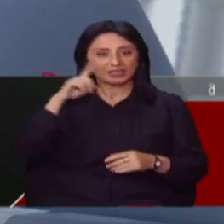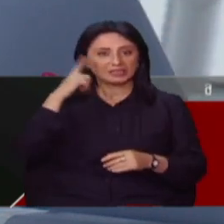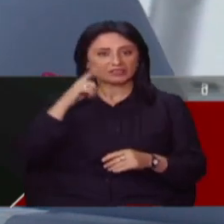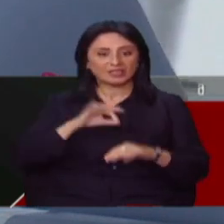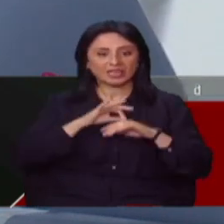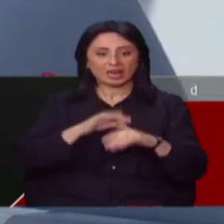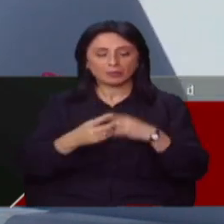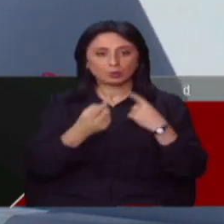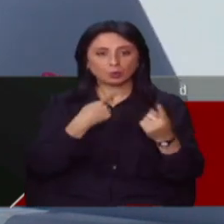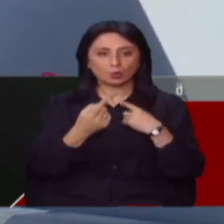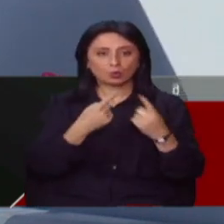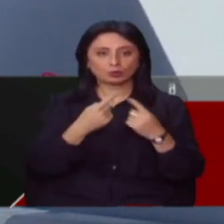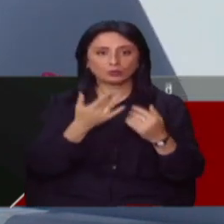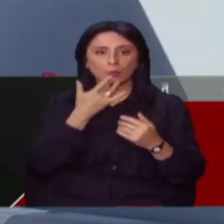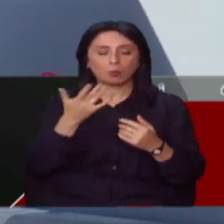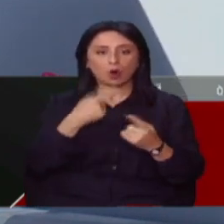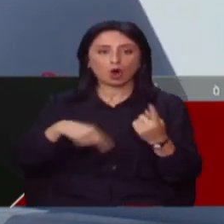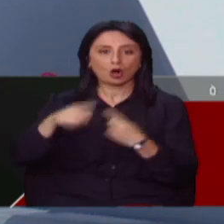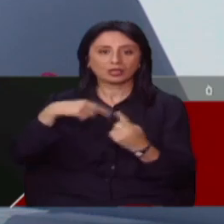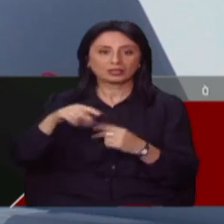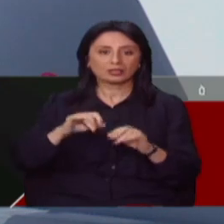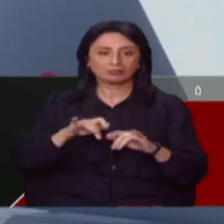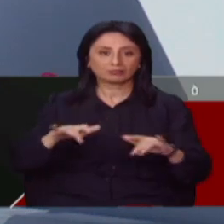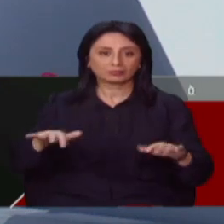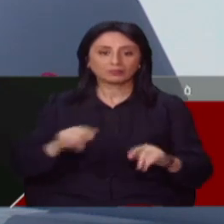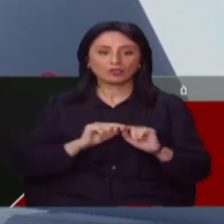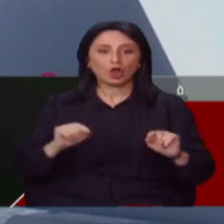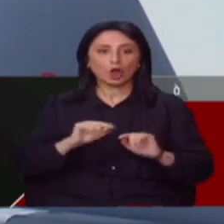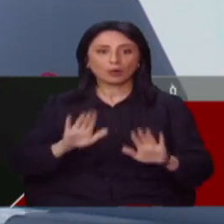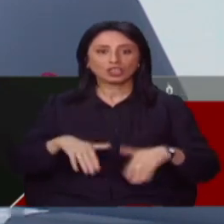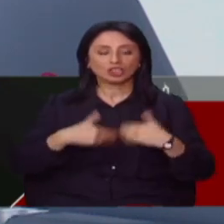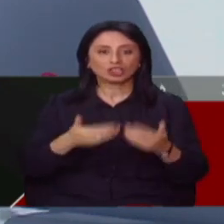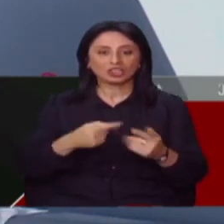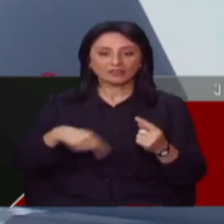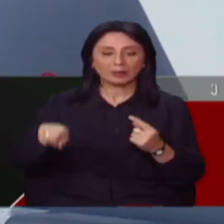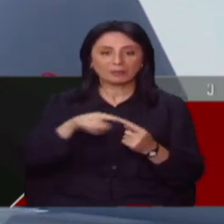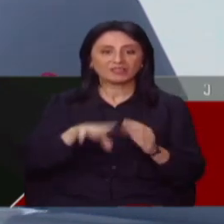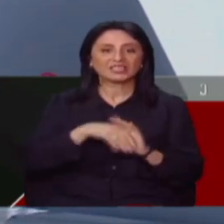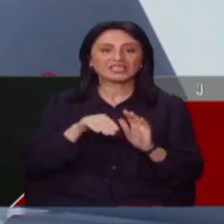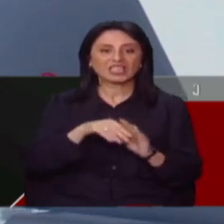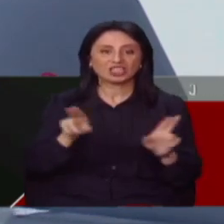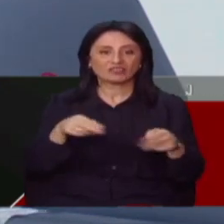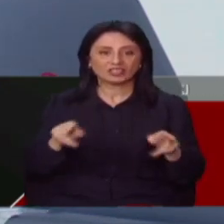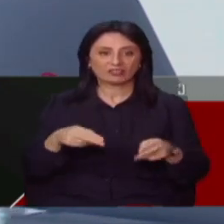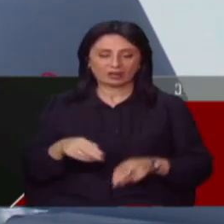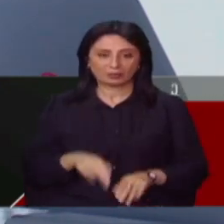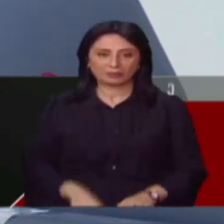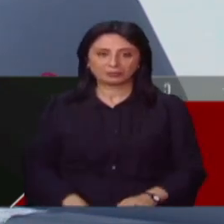ინიციატივით გამართული კონსულტაციები პოლიტიკურ კონტექსტში განიხილება. ოპონენტების შეთავაზების მიღმა საარჩევნო გათვლებს